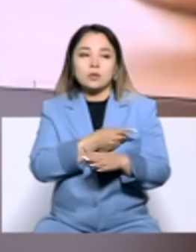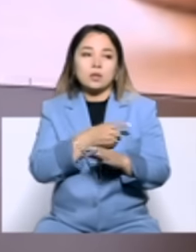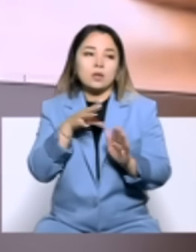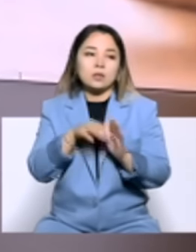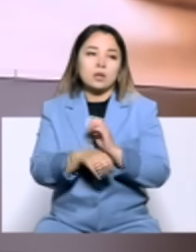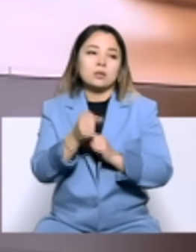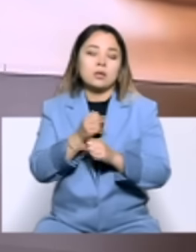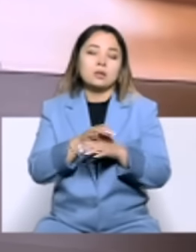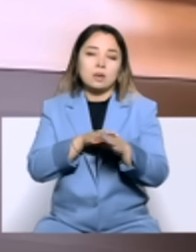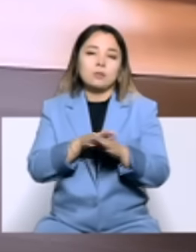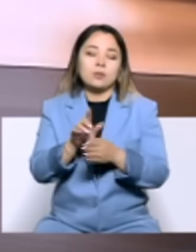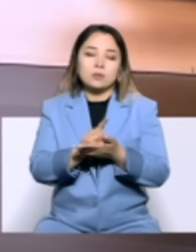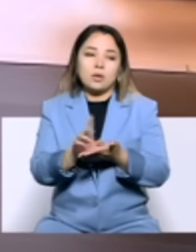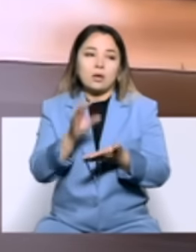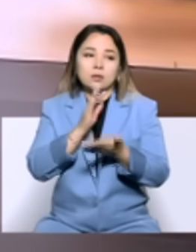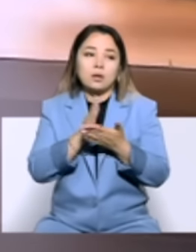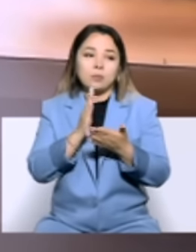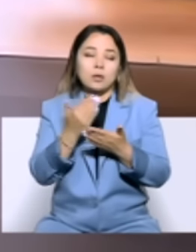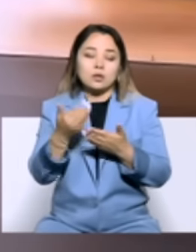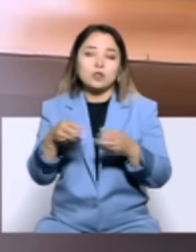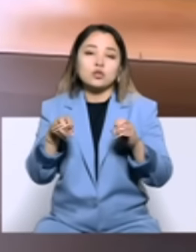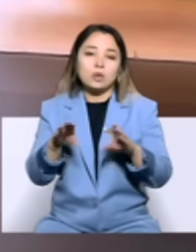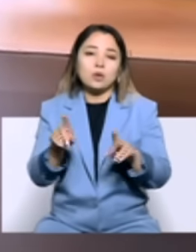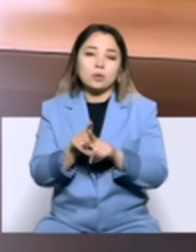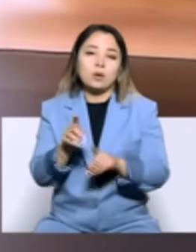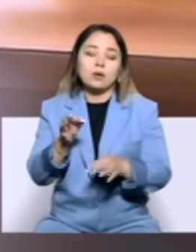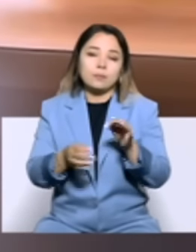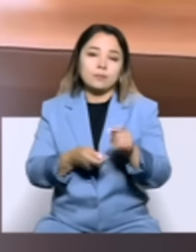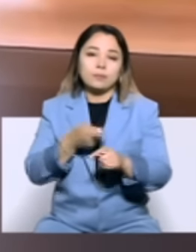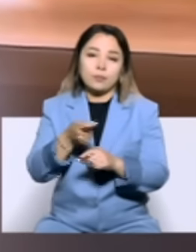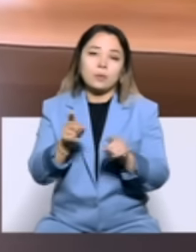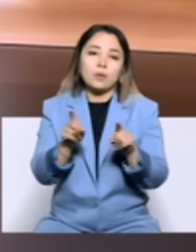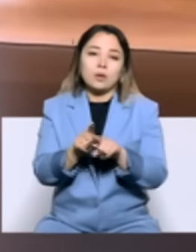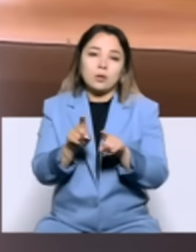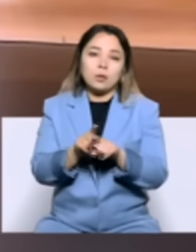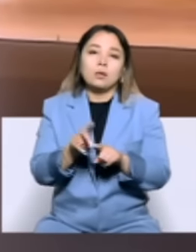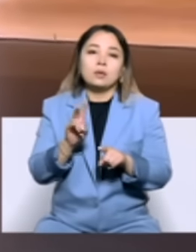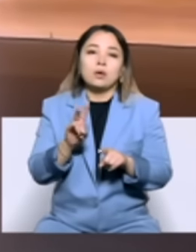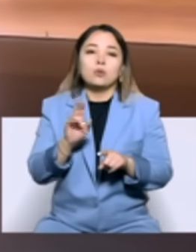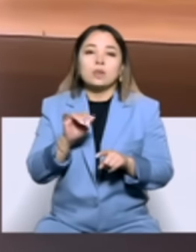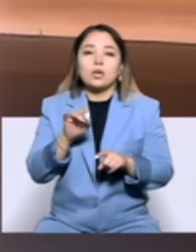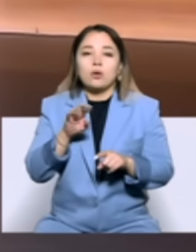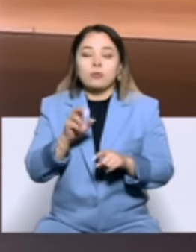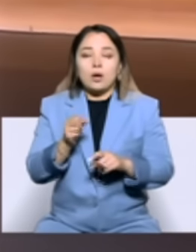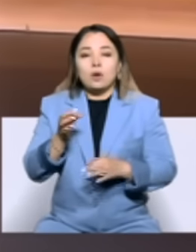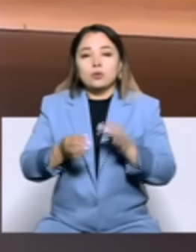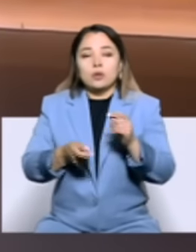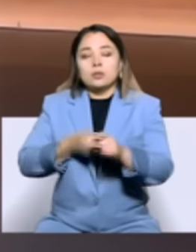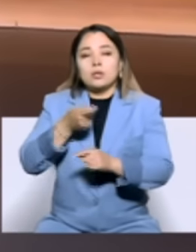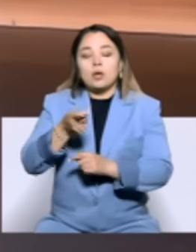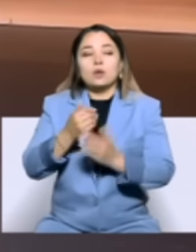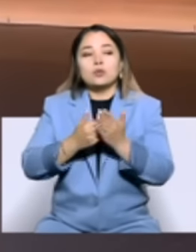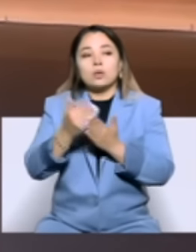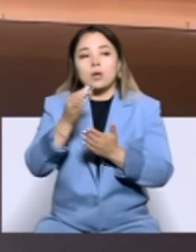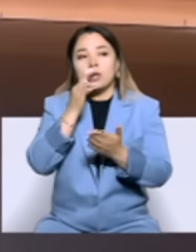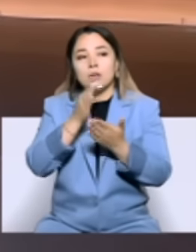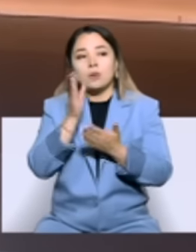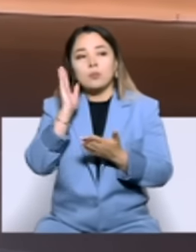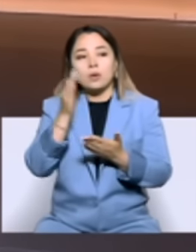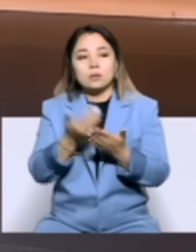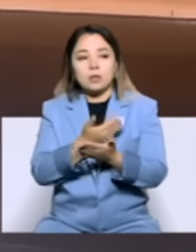айтты. Апелляциялық соттың шешімінен соң Бишімбаевтың адвокаты Наскен Құсайынова жоғарғы сотқа шағымданатынын